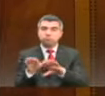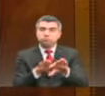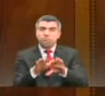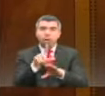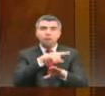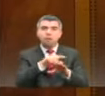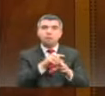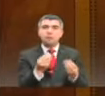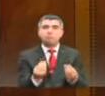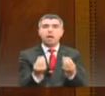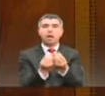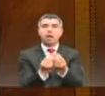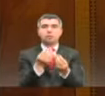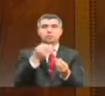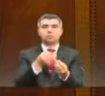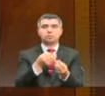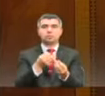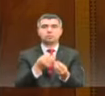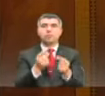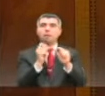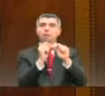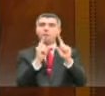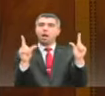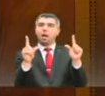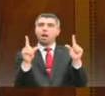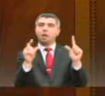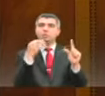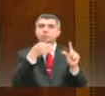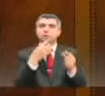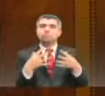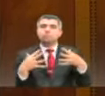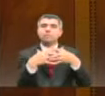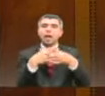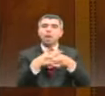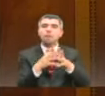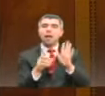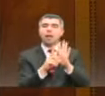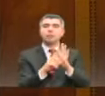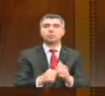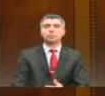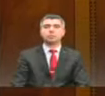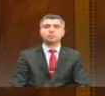والممتلكات وفقا لمقاربة شمولية ومندمجة وحقوقية،